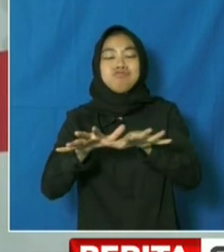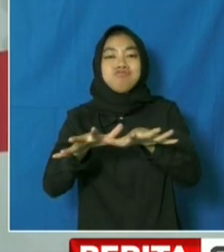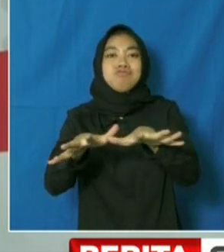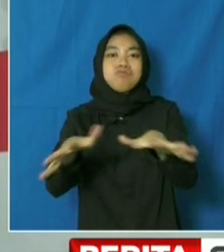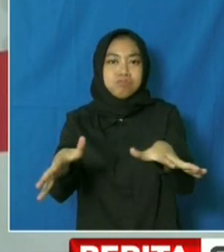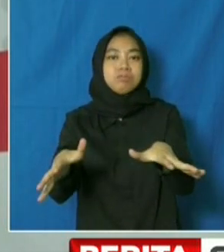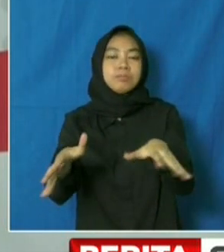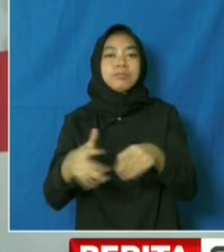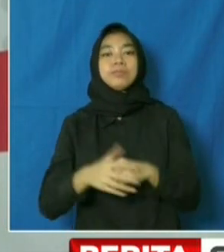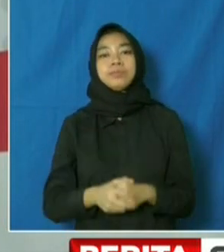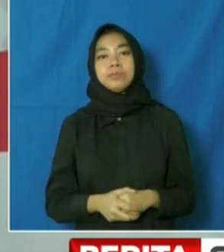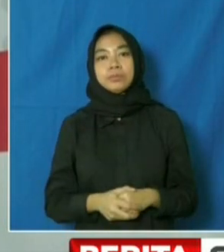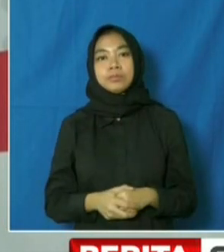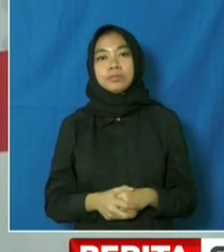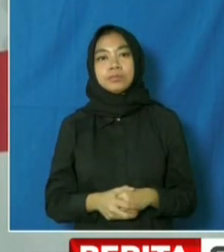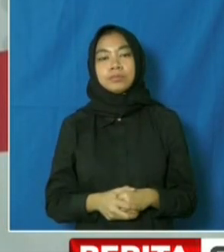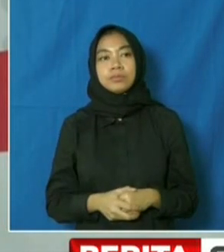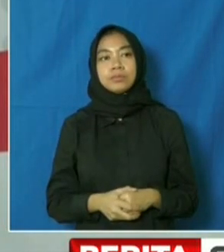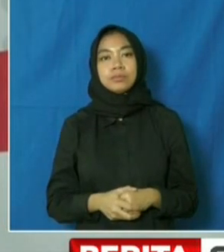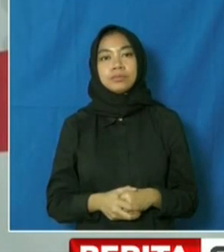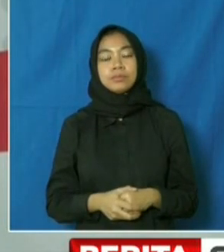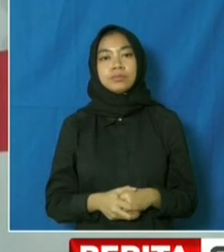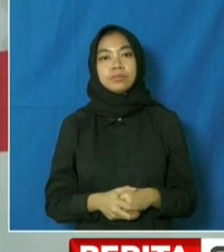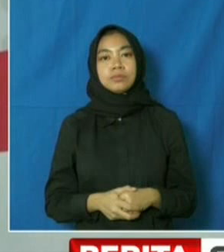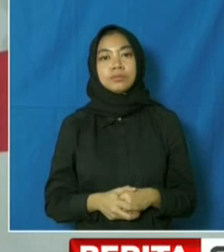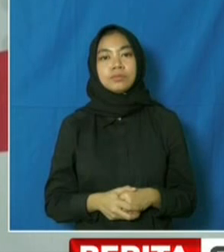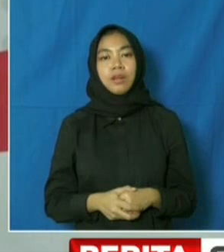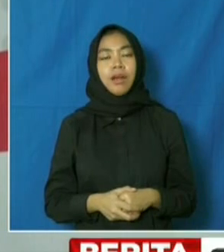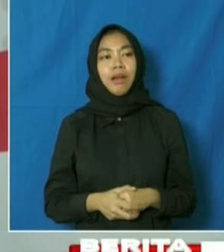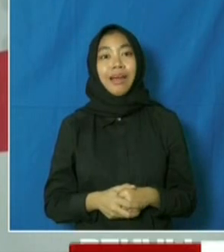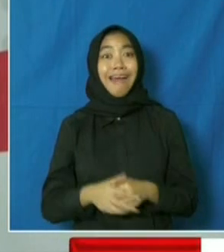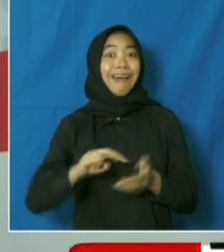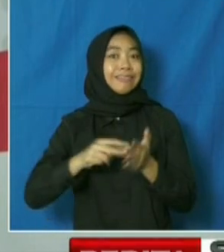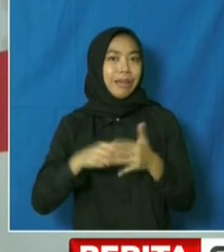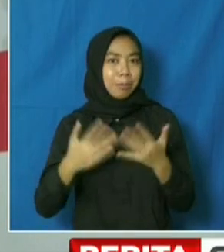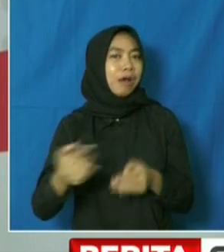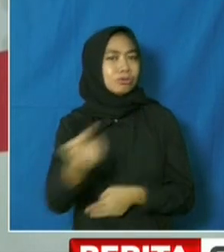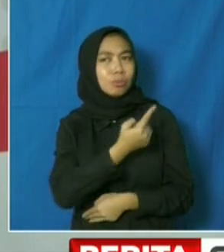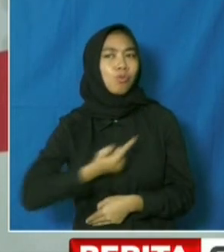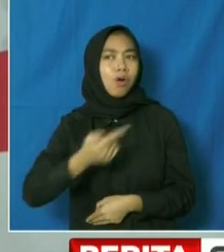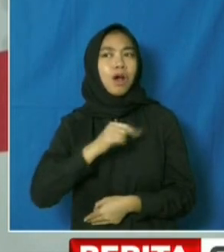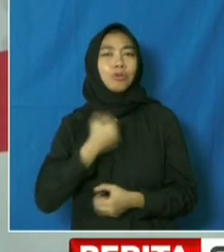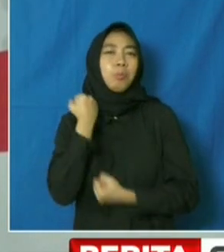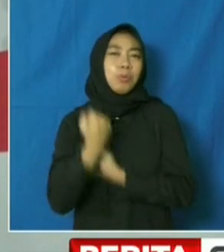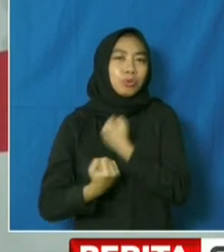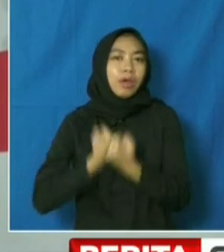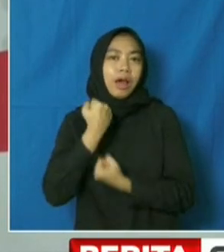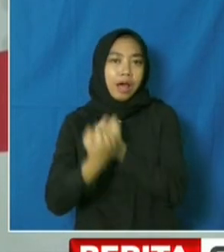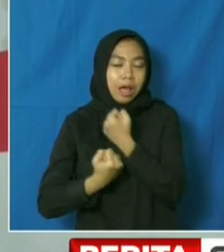meluas Untuk itu kita semua perlu berikhtiar dan juga berkontribusi untuk